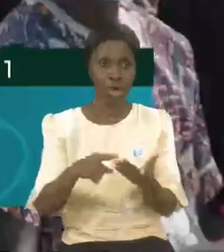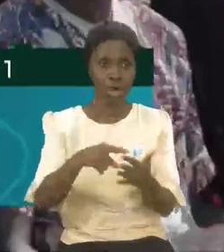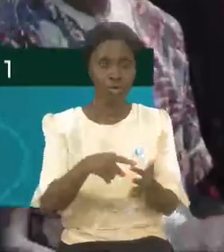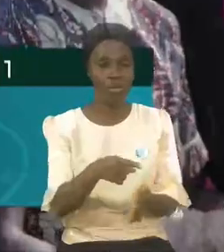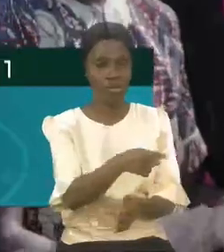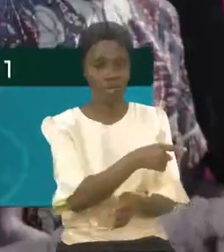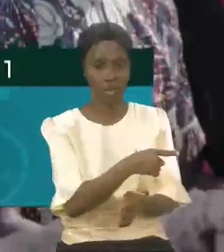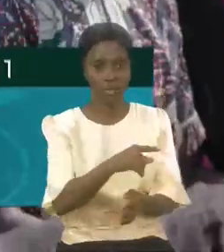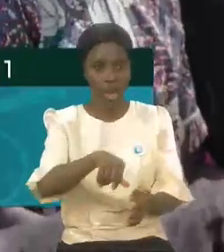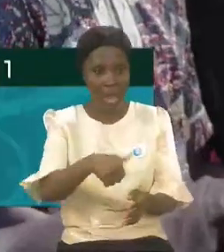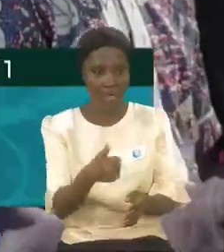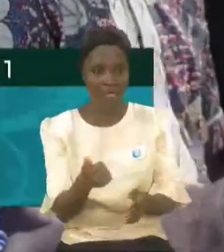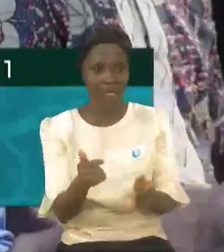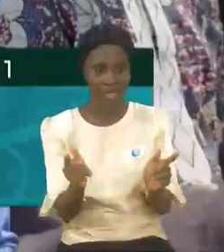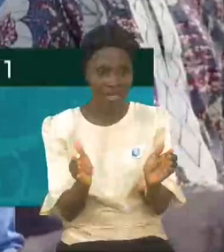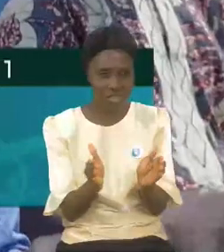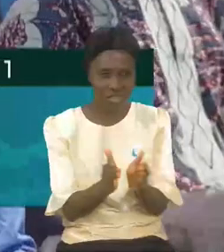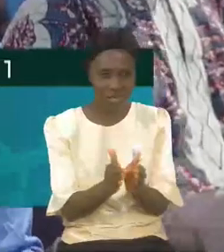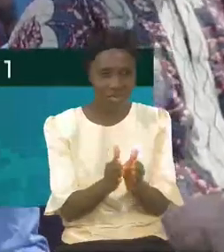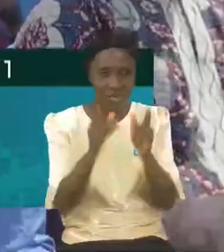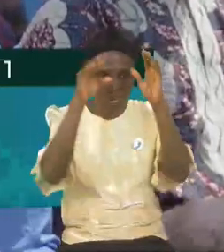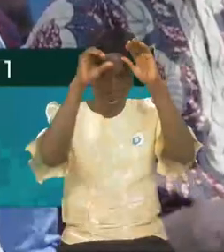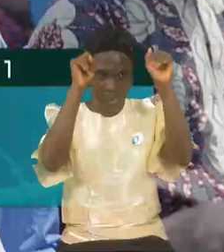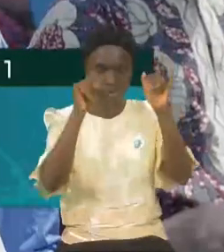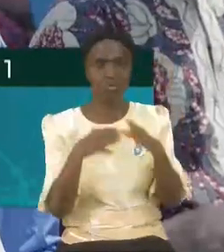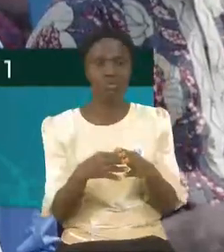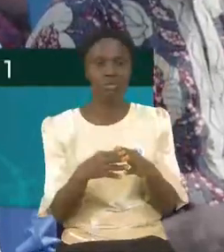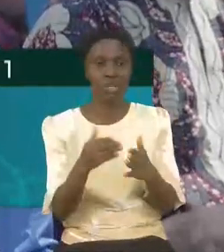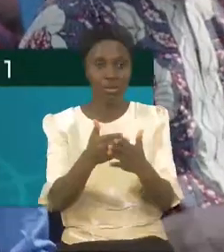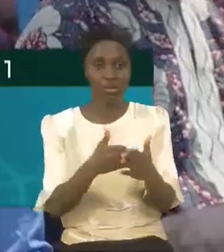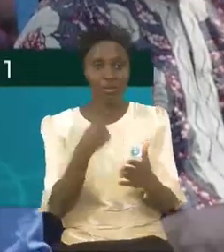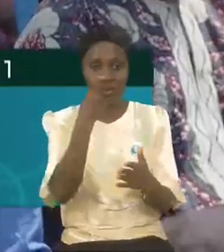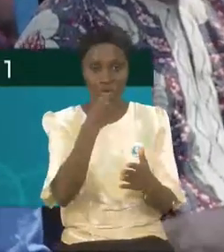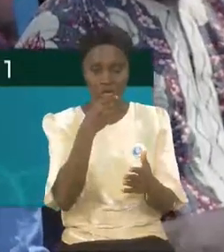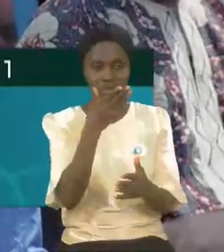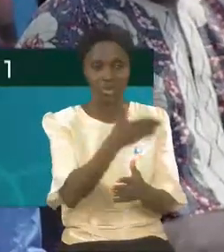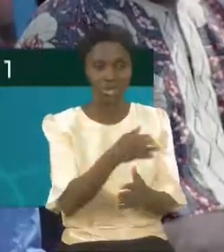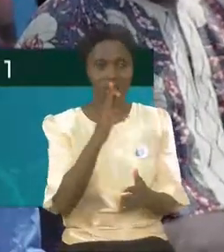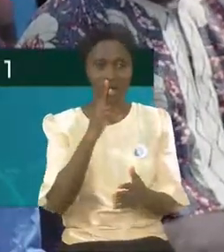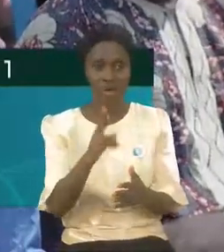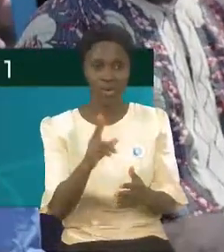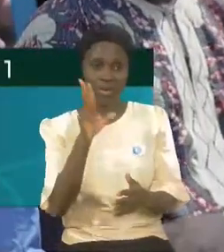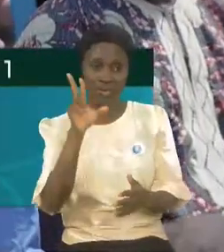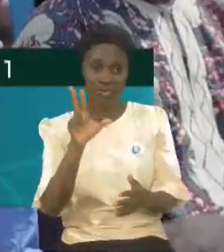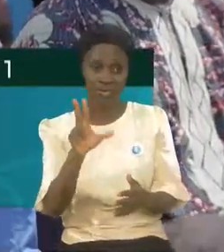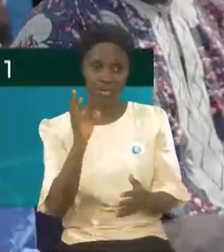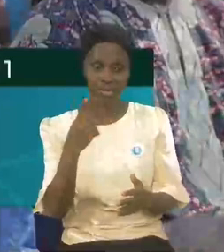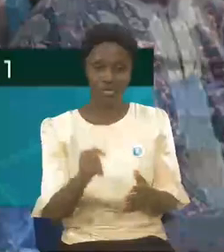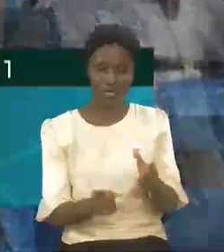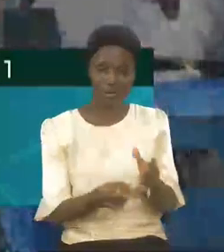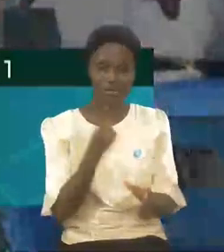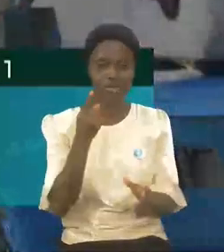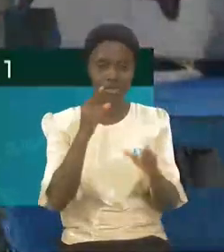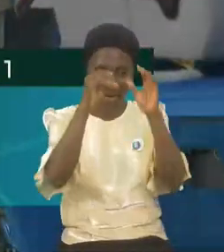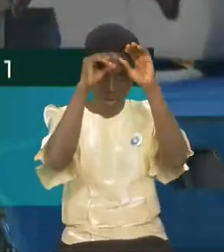je considérais les cornes, et voici une autre petite corne sortie du milieu d'elle, c'est